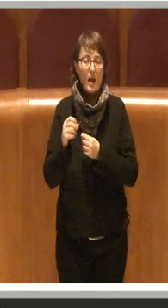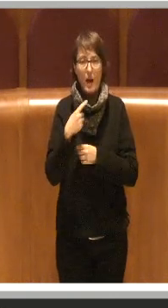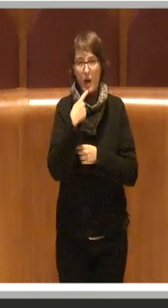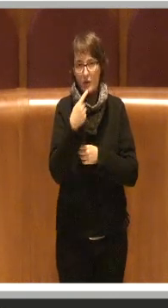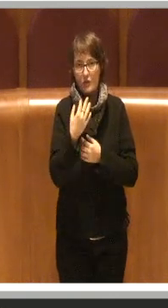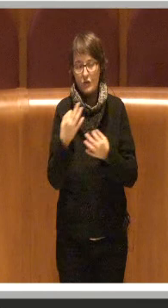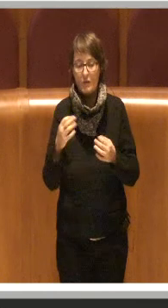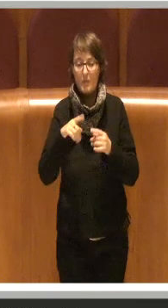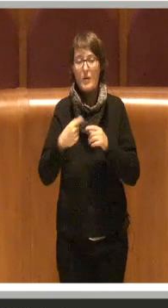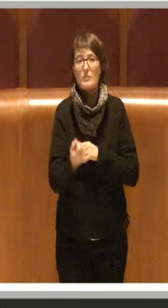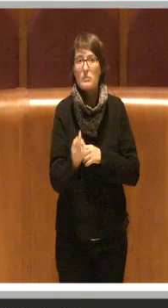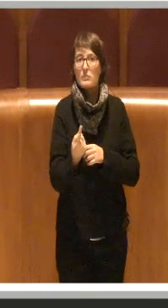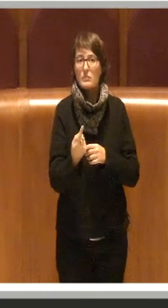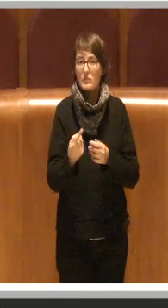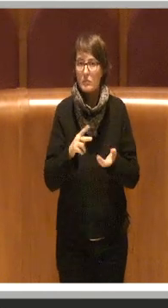di problematiche